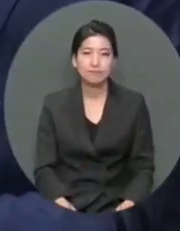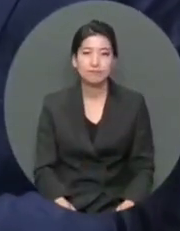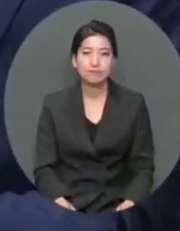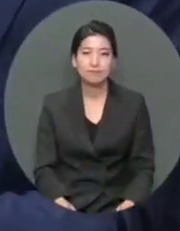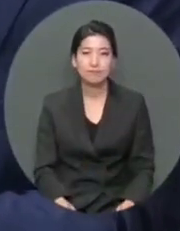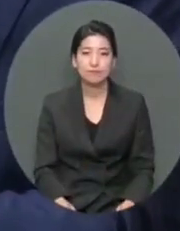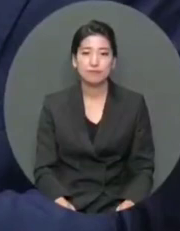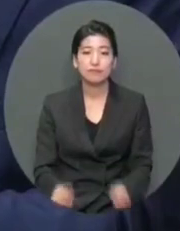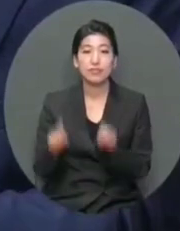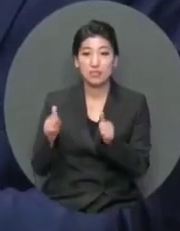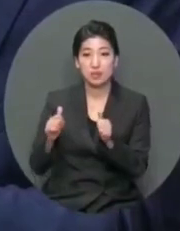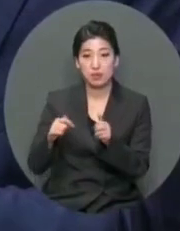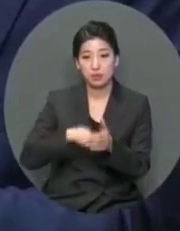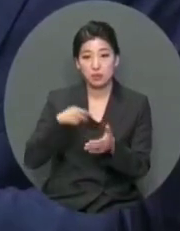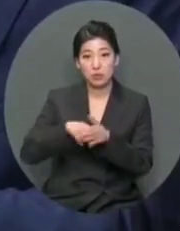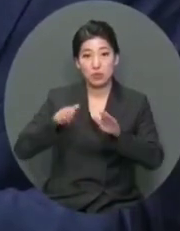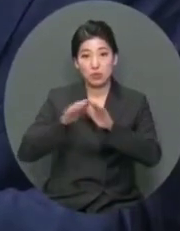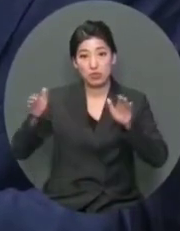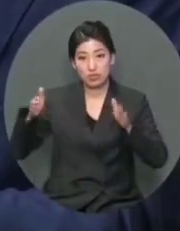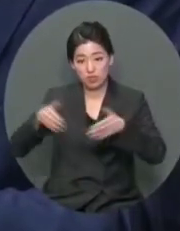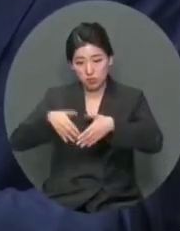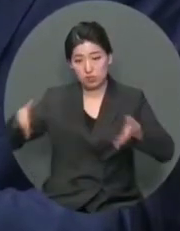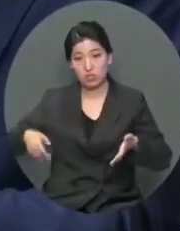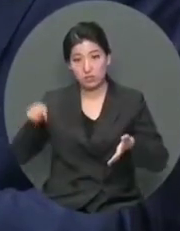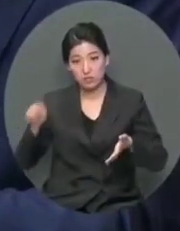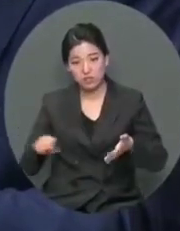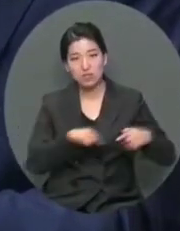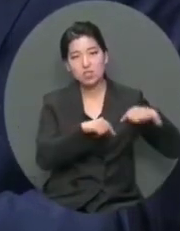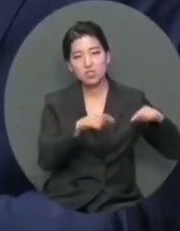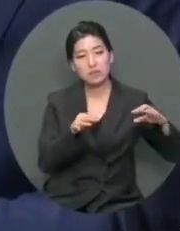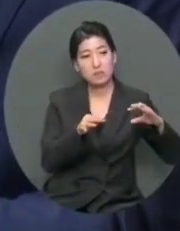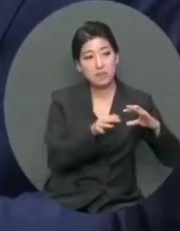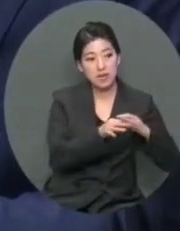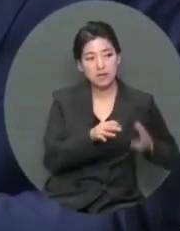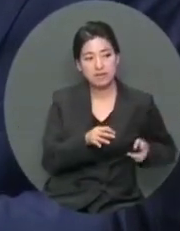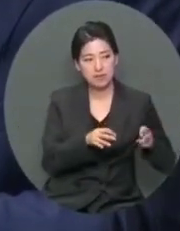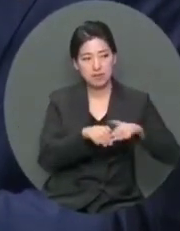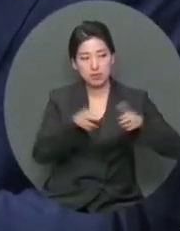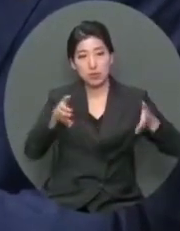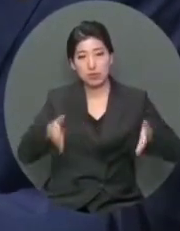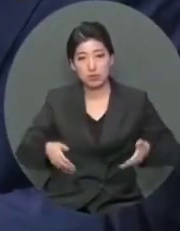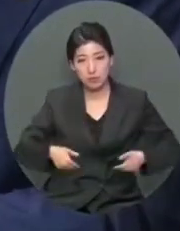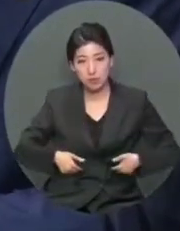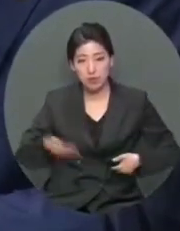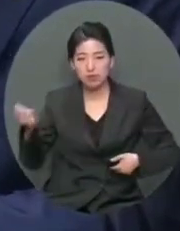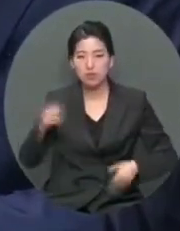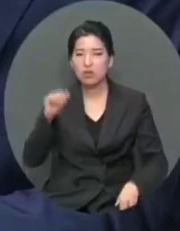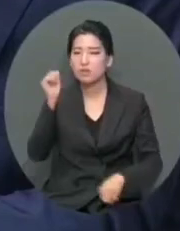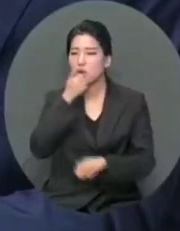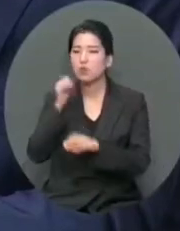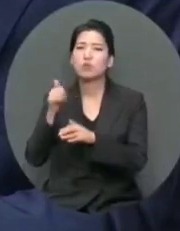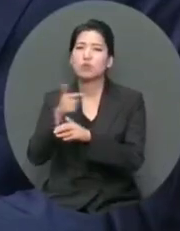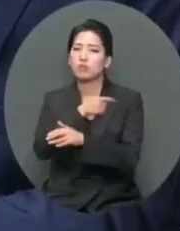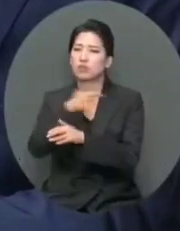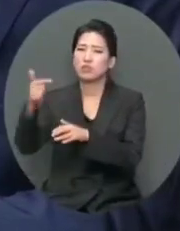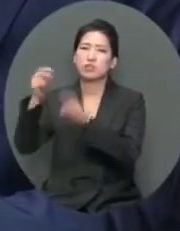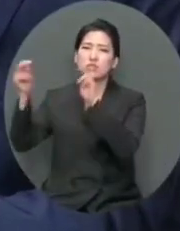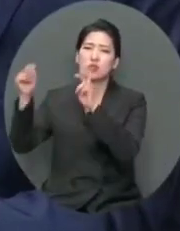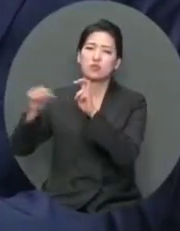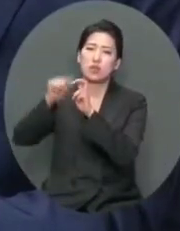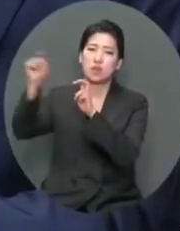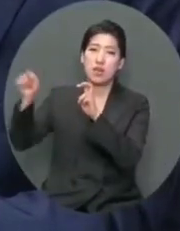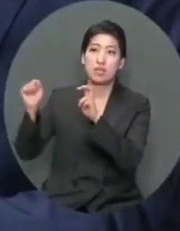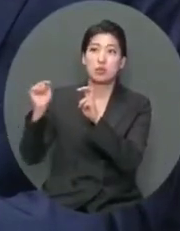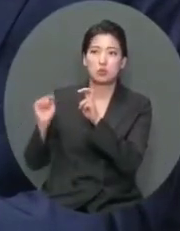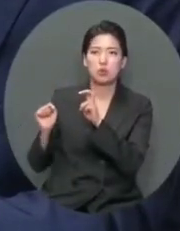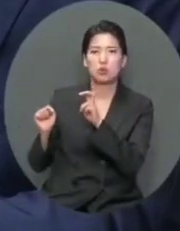예. 저는 이거 정치 권력으로부터도 지켜야 된다고 생각하지만 이뿐만이 아니라 대형 로펌으로부터도 사법부의 독립을 지켜야 될